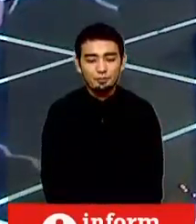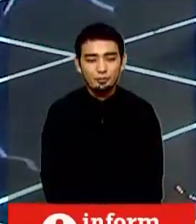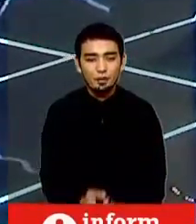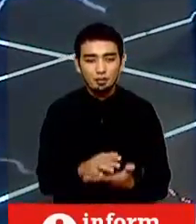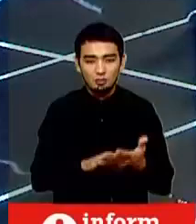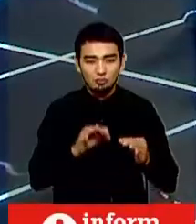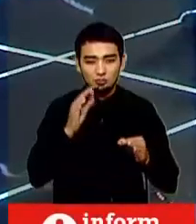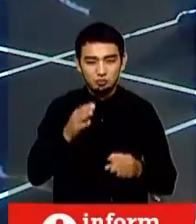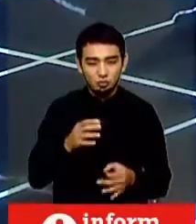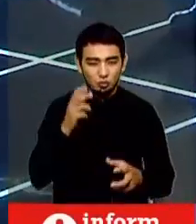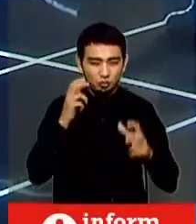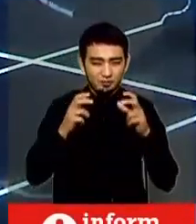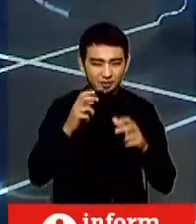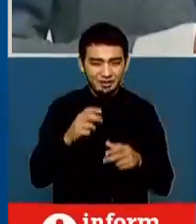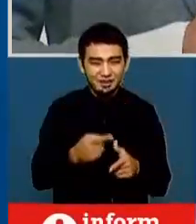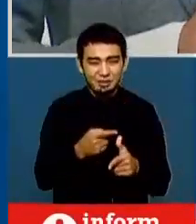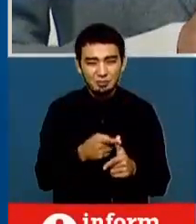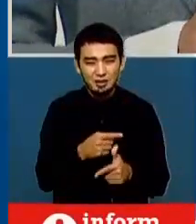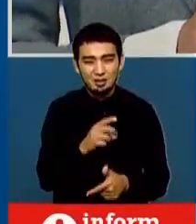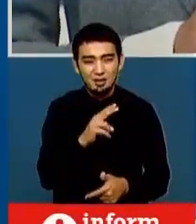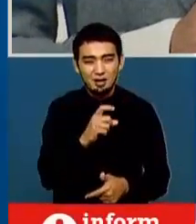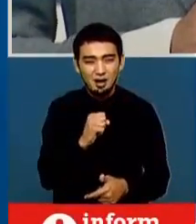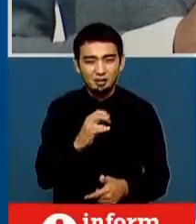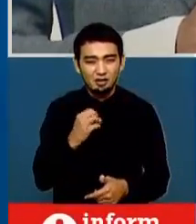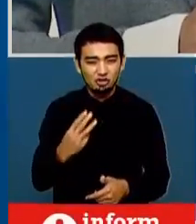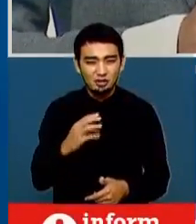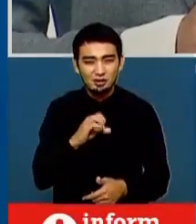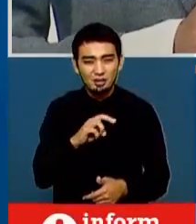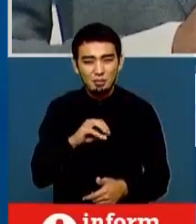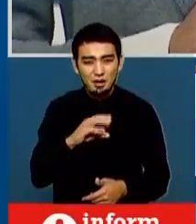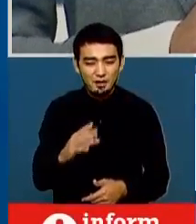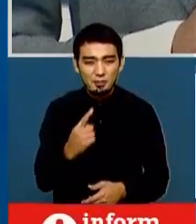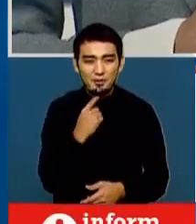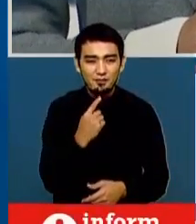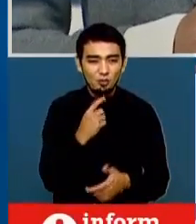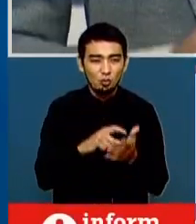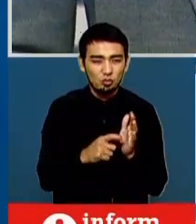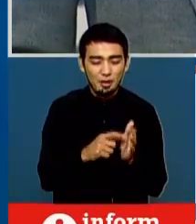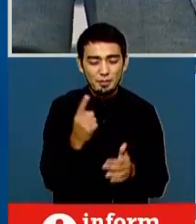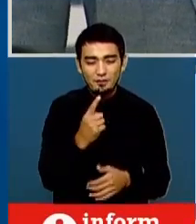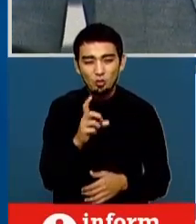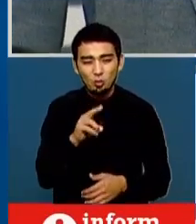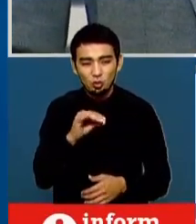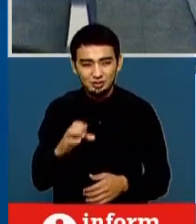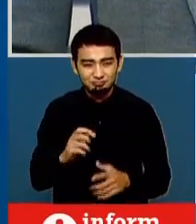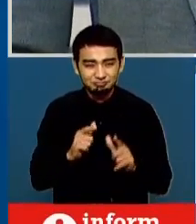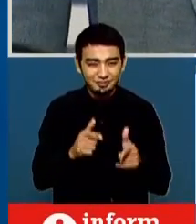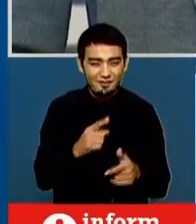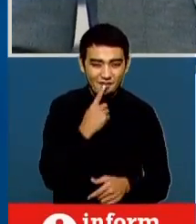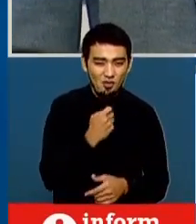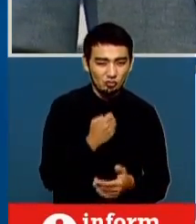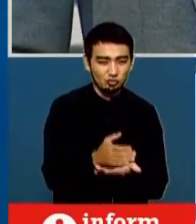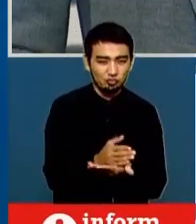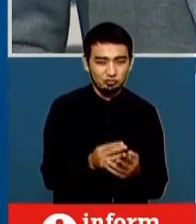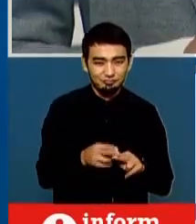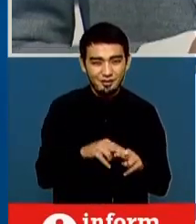Продолжаем выпуск. Университет имени Каныша Сатпаева встречает первокурсников, военнослужащих. Студенты, отслужившие в армии, поступили